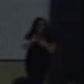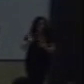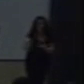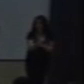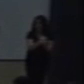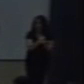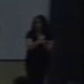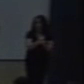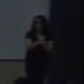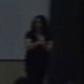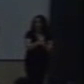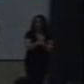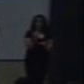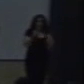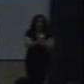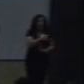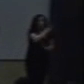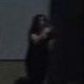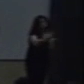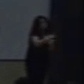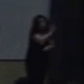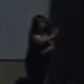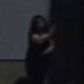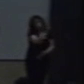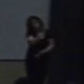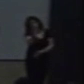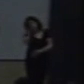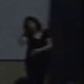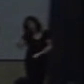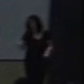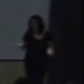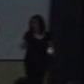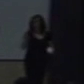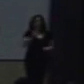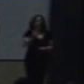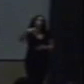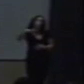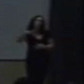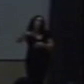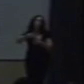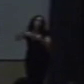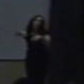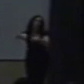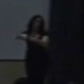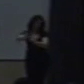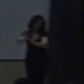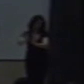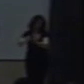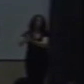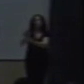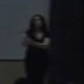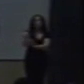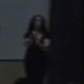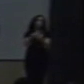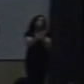realment en la suma, no en només una part i una part del tot, no?